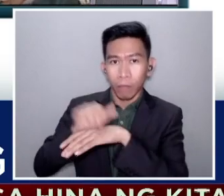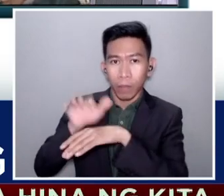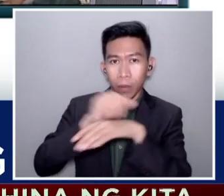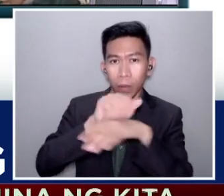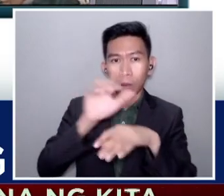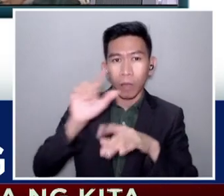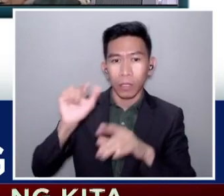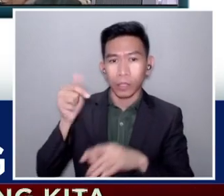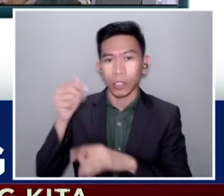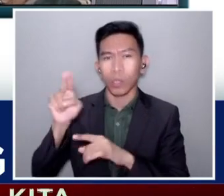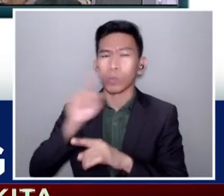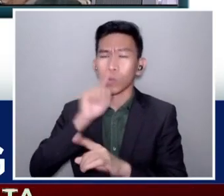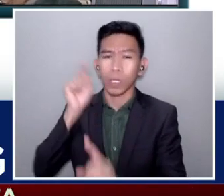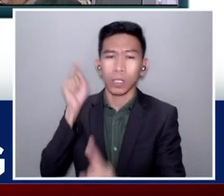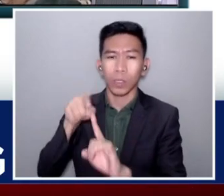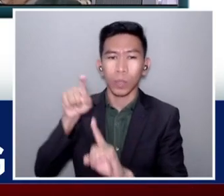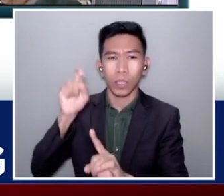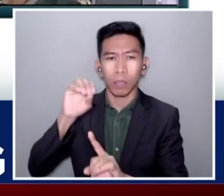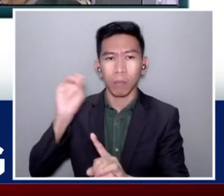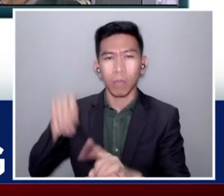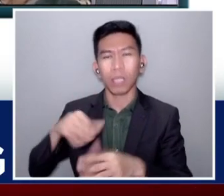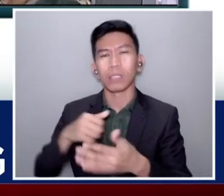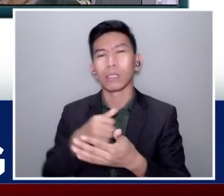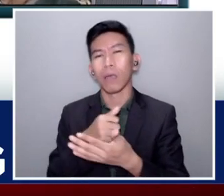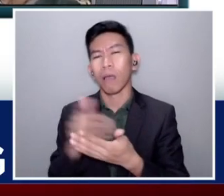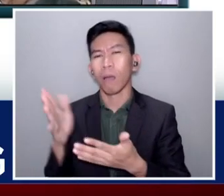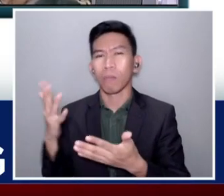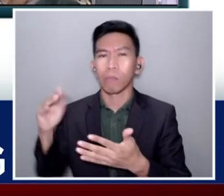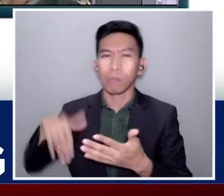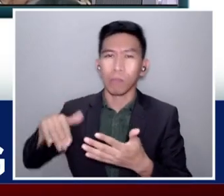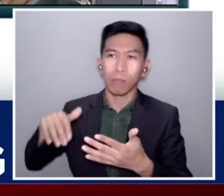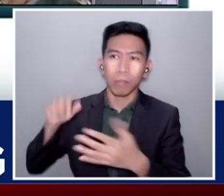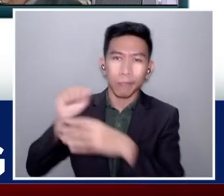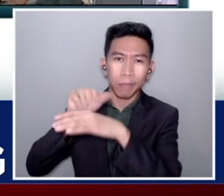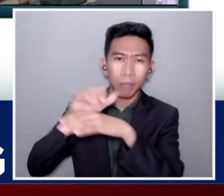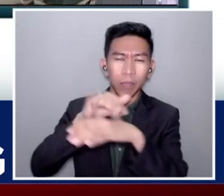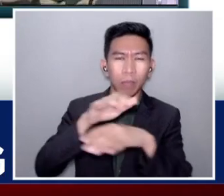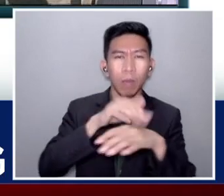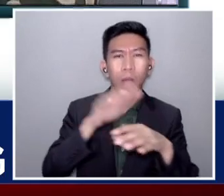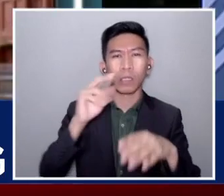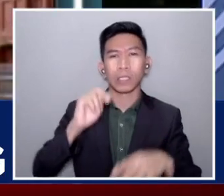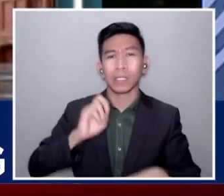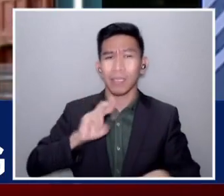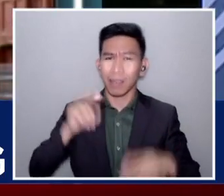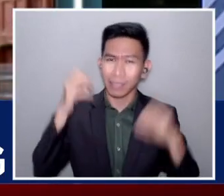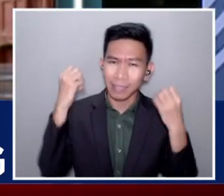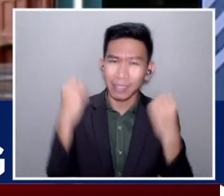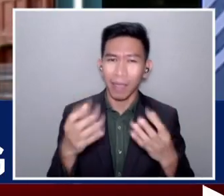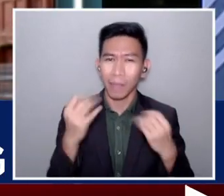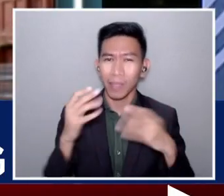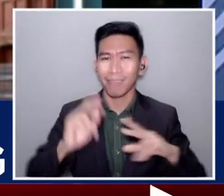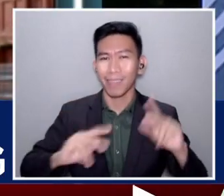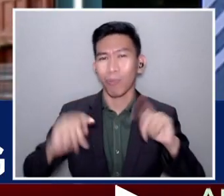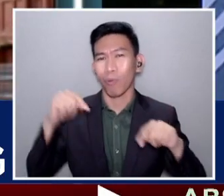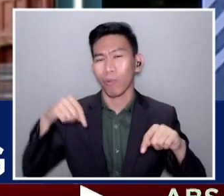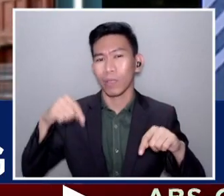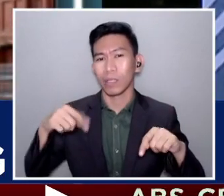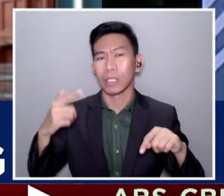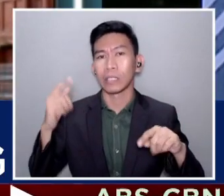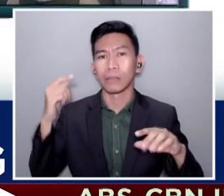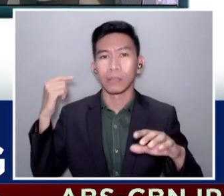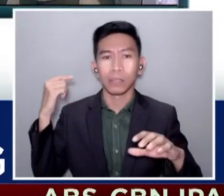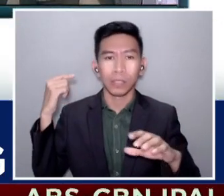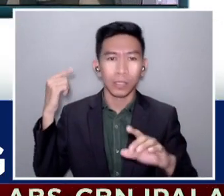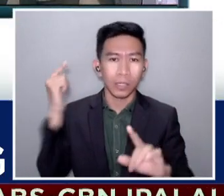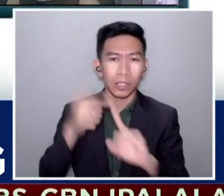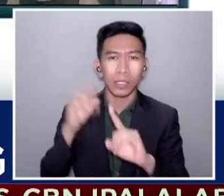Maybe the reason why you have not yet received indeed because nga po in Metro Manila, napakadami po kasing tao dito. We are targeting 67.4